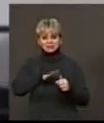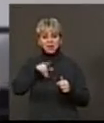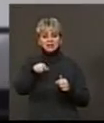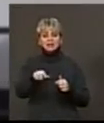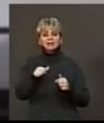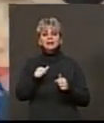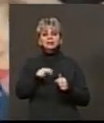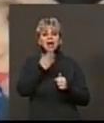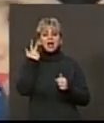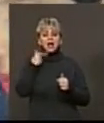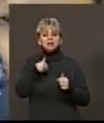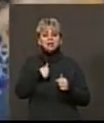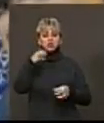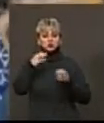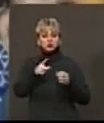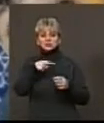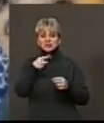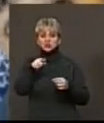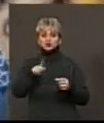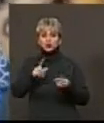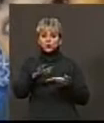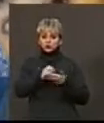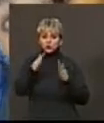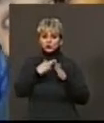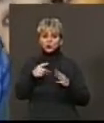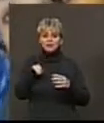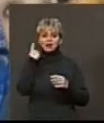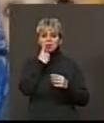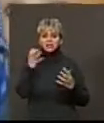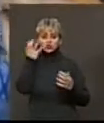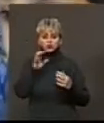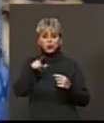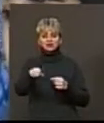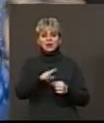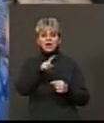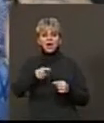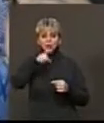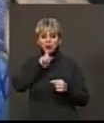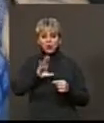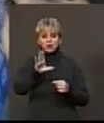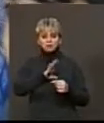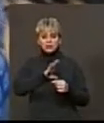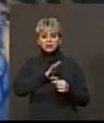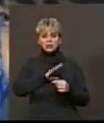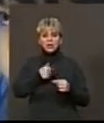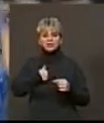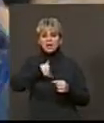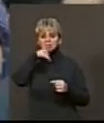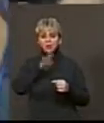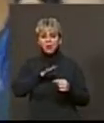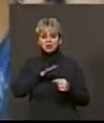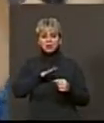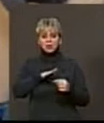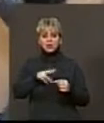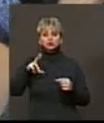смогла. Когда суд дал снос дома, у меня глаза чернят, мне как плохо били. Я не могла,